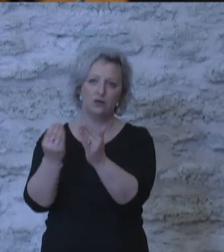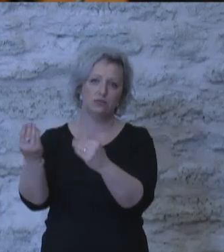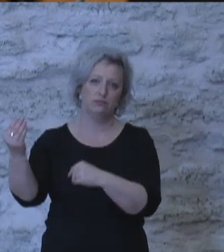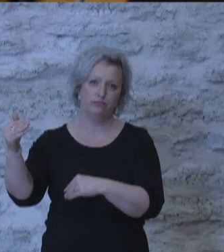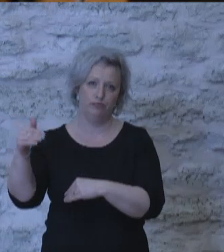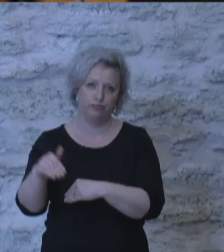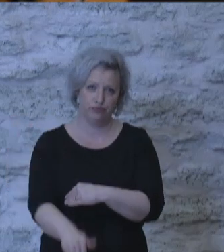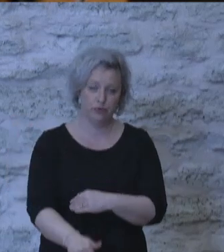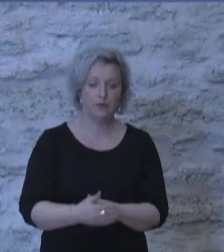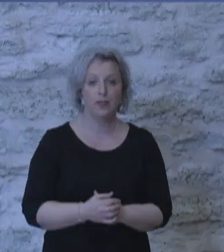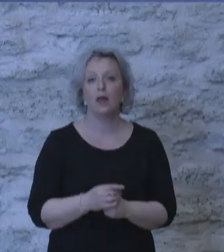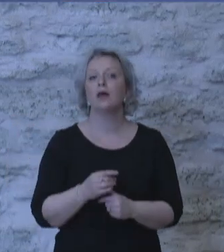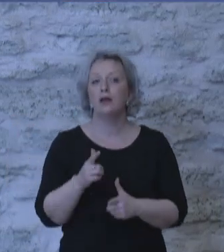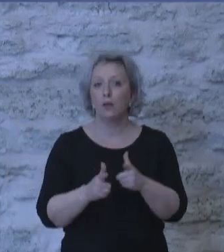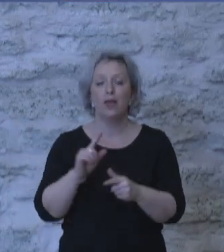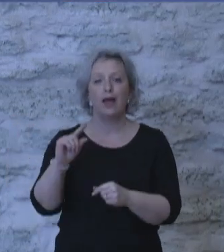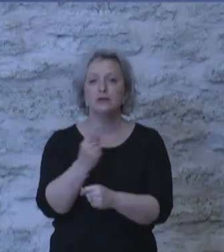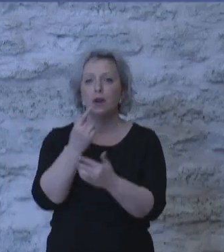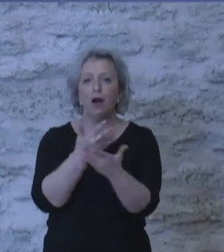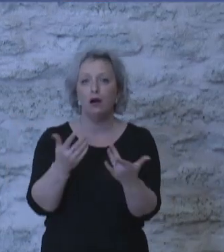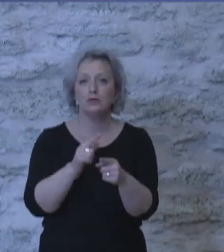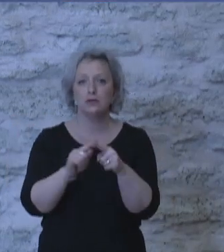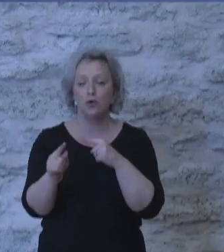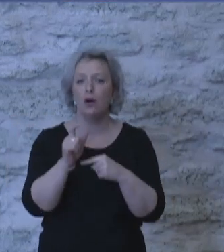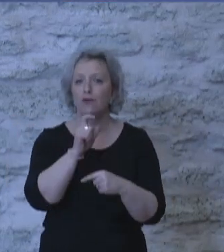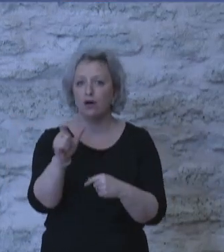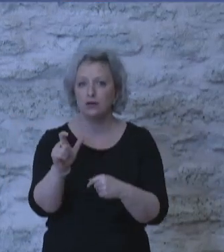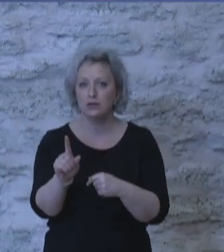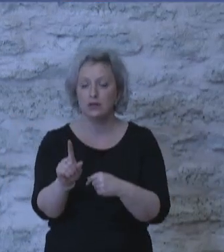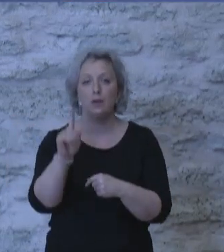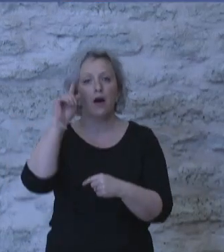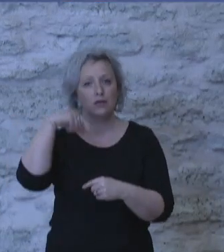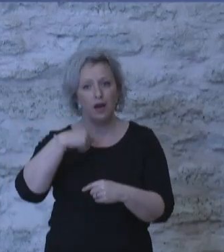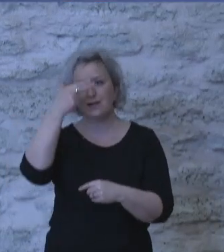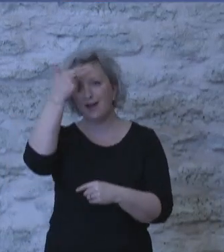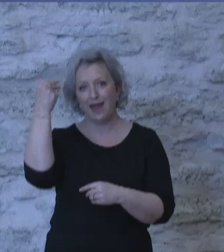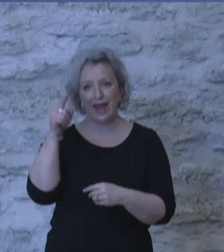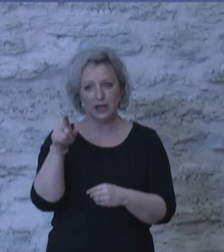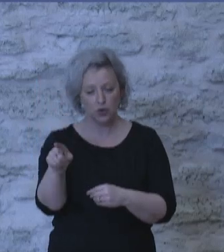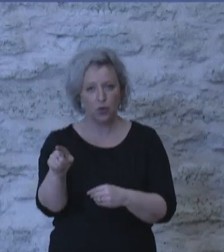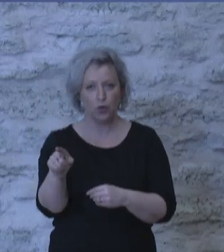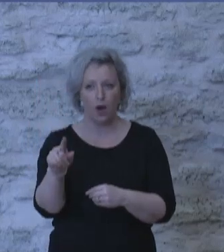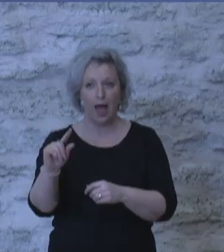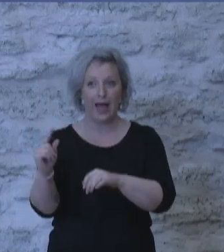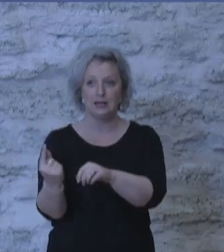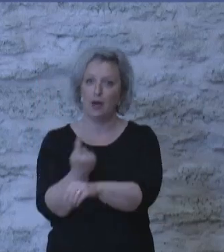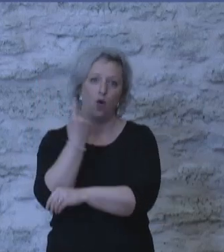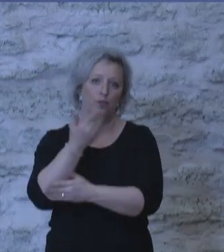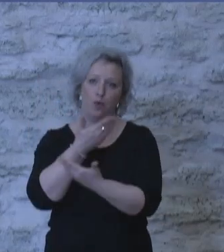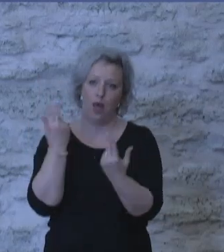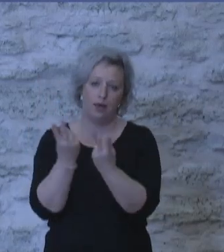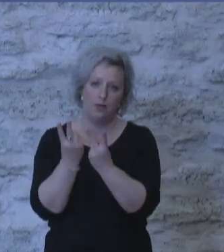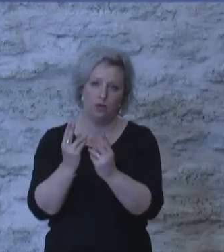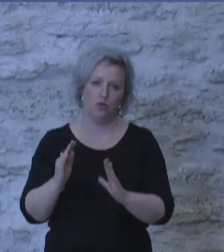Ja, no kõigepealt esimene asja on see, et niipäeval kui ma tean, siis leedu puhul ei ole tegemist esimese korraga, kus